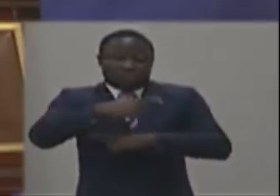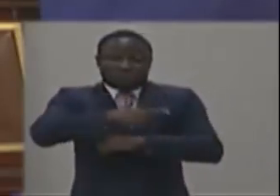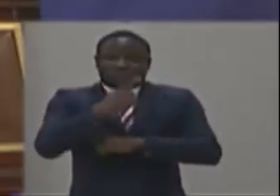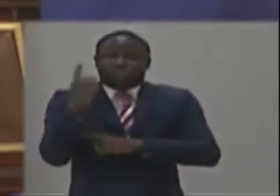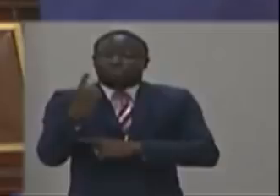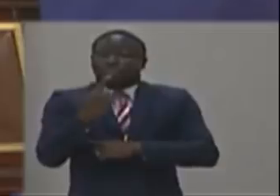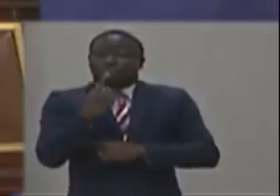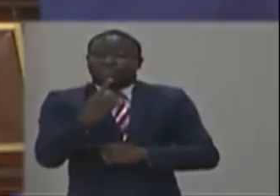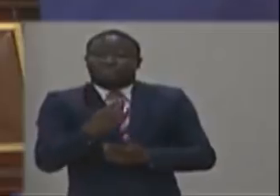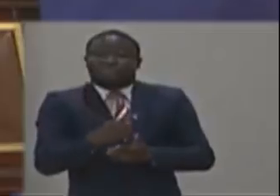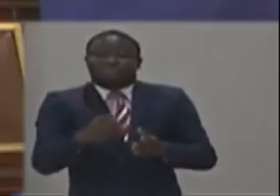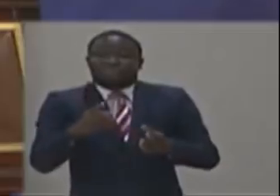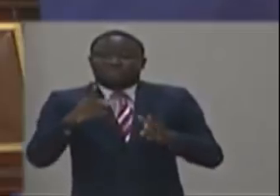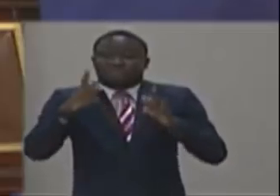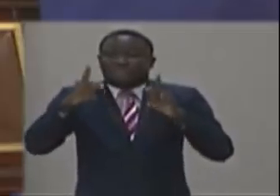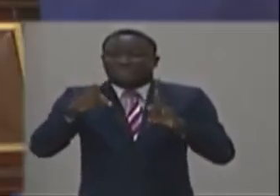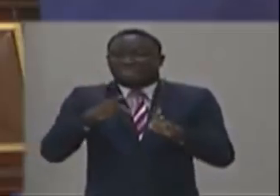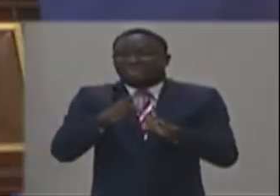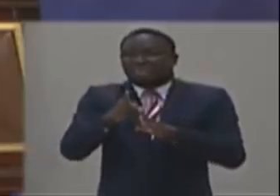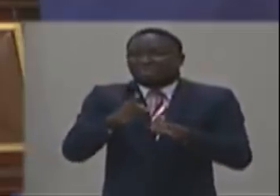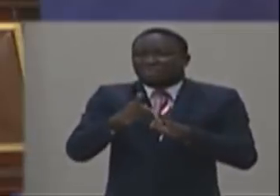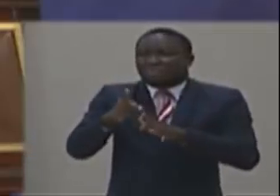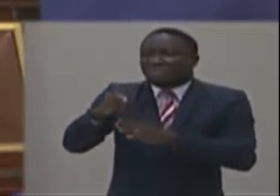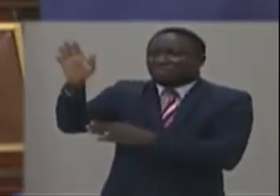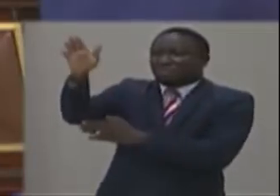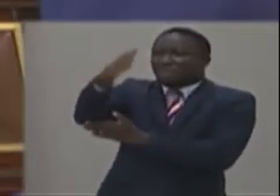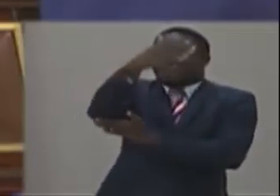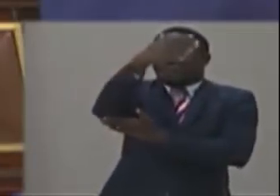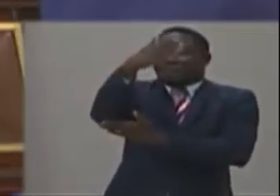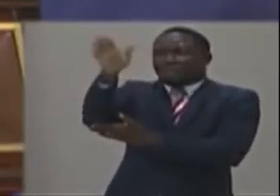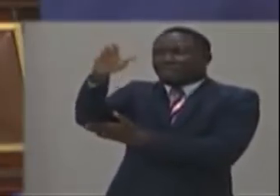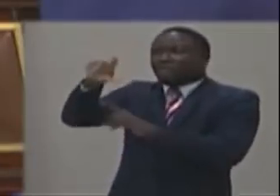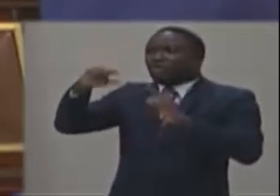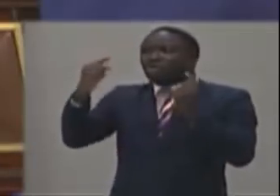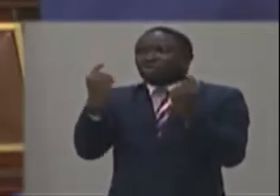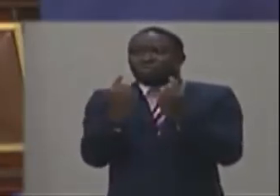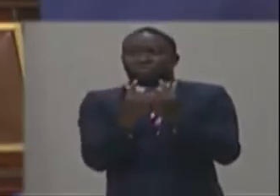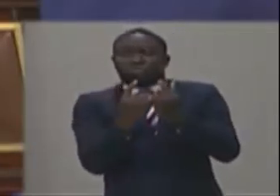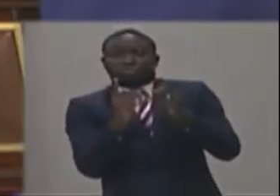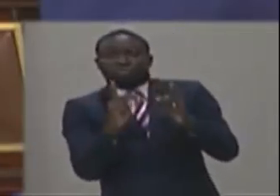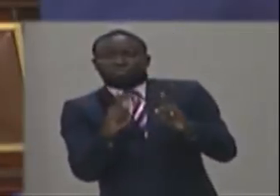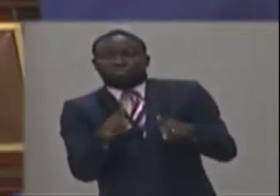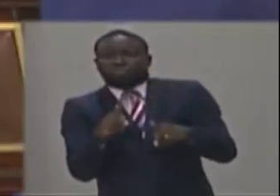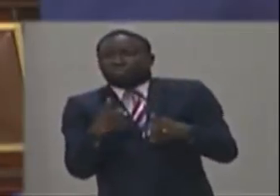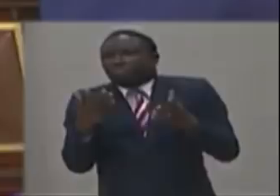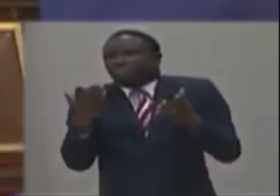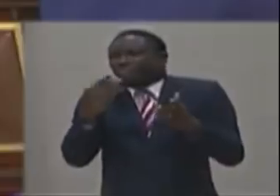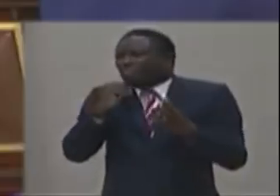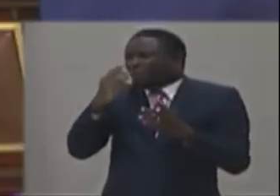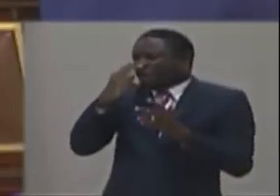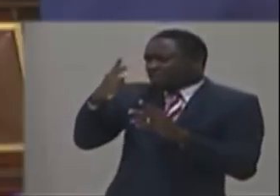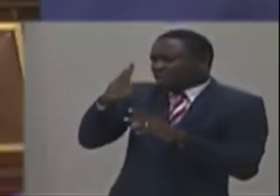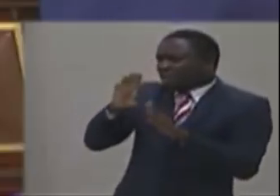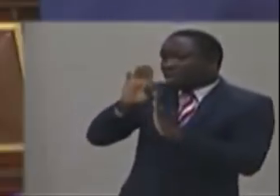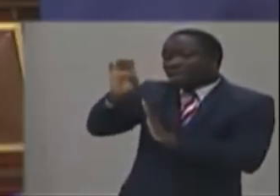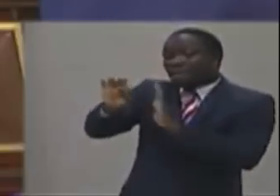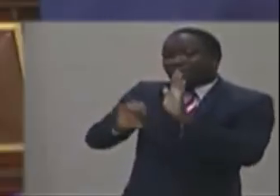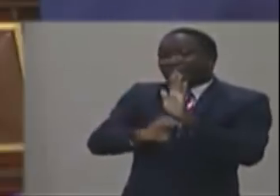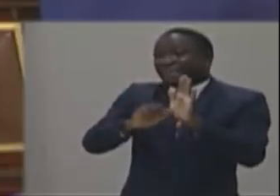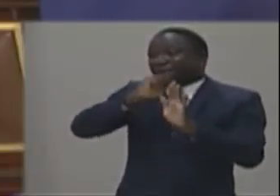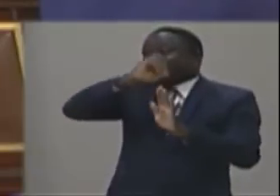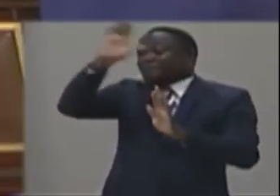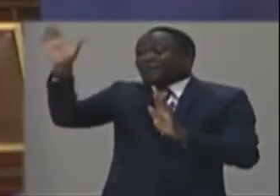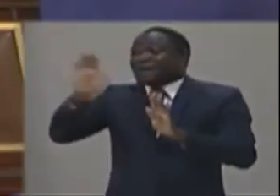aujourd'hui, je toujours dit, ce sont les métiers de la patrie. C'est une série de métiers qui est gras en pile, que l'État n'a